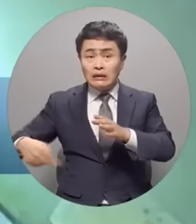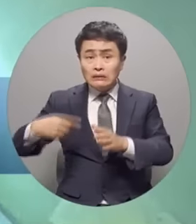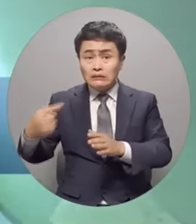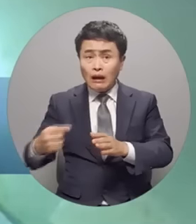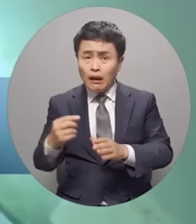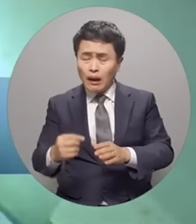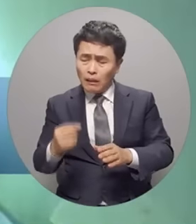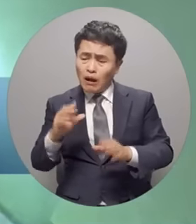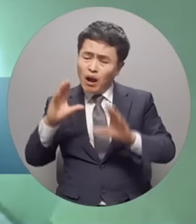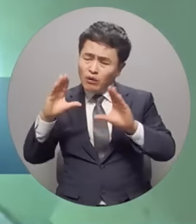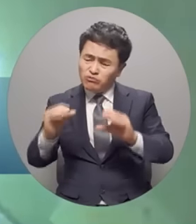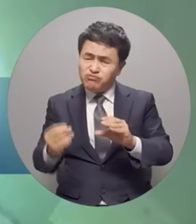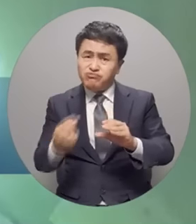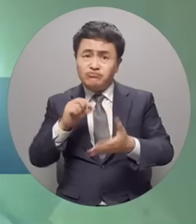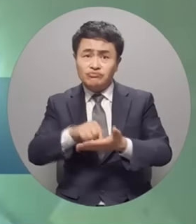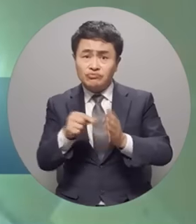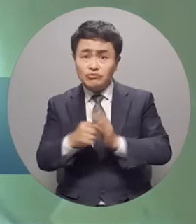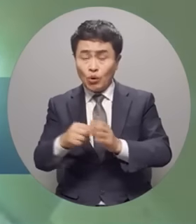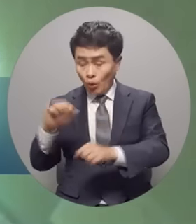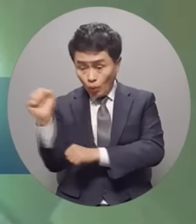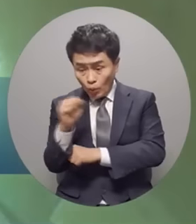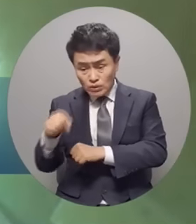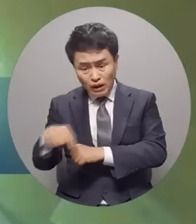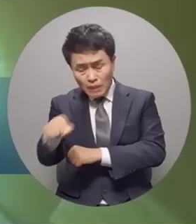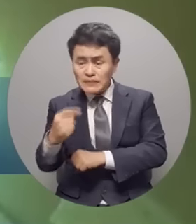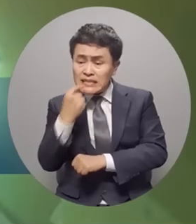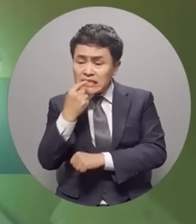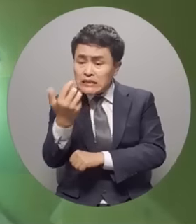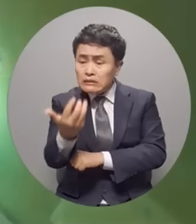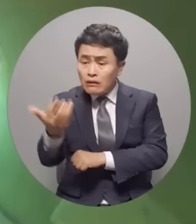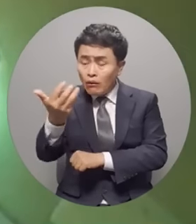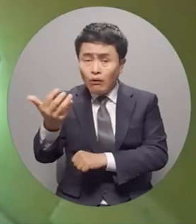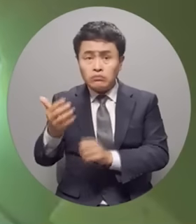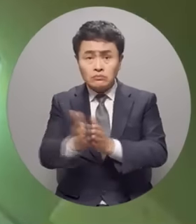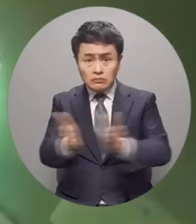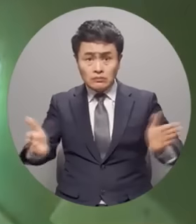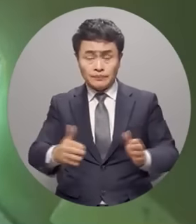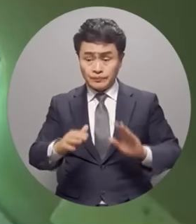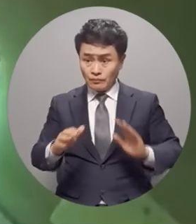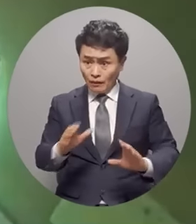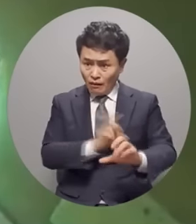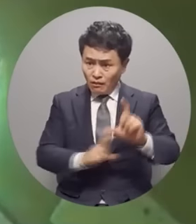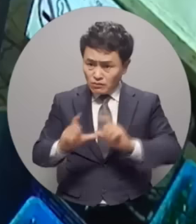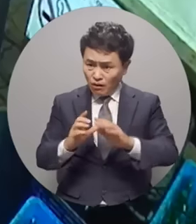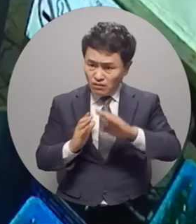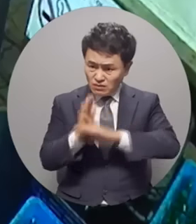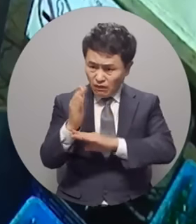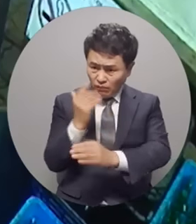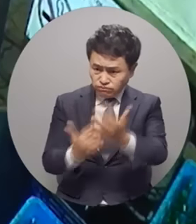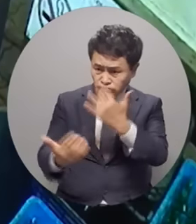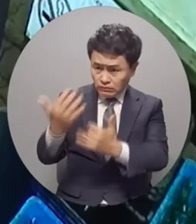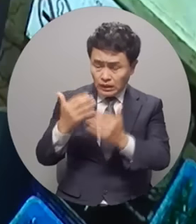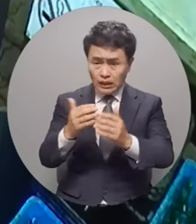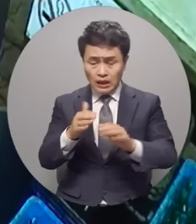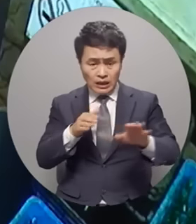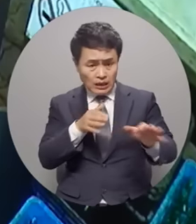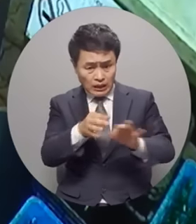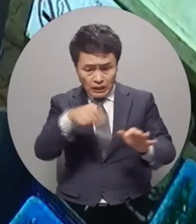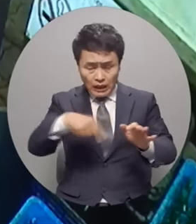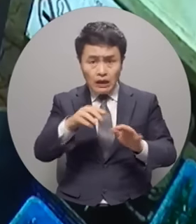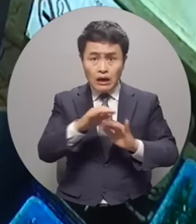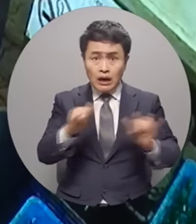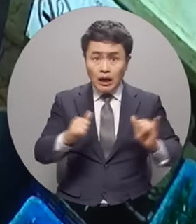소리가 났었는데 운전석 앞바퀴 중에서 하얀 연기가 올라오더라고요. 점점 거세지는 불길에 가게 안에 있던